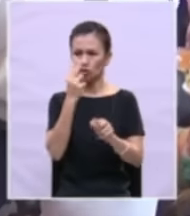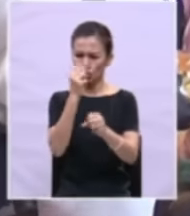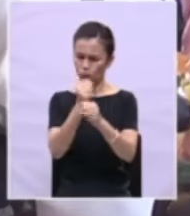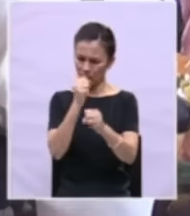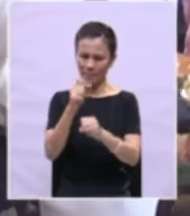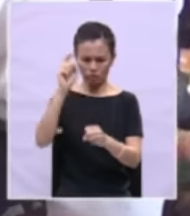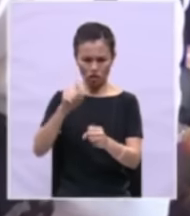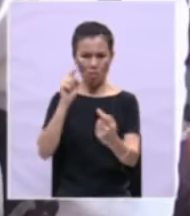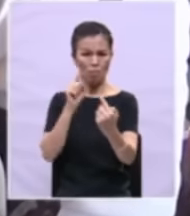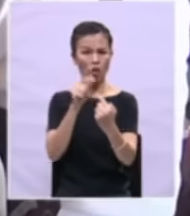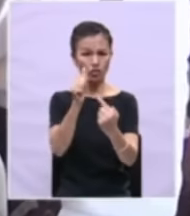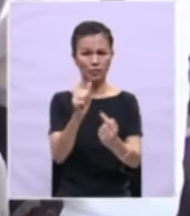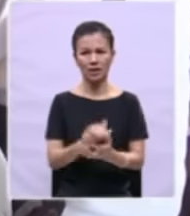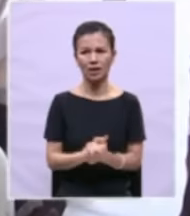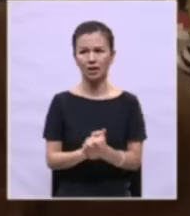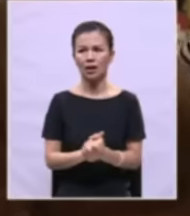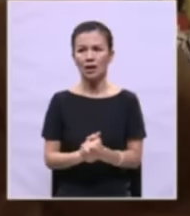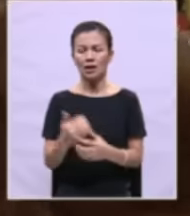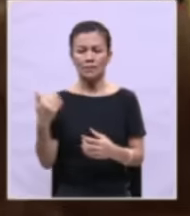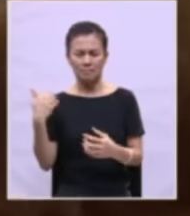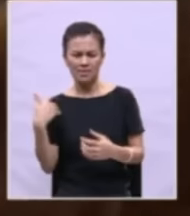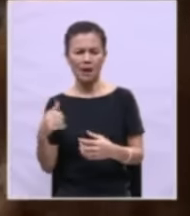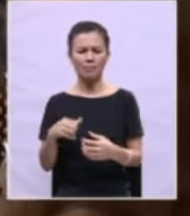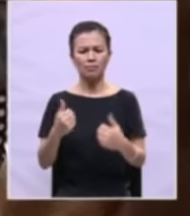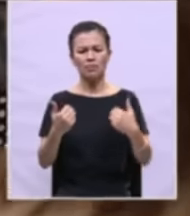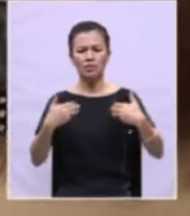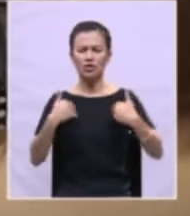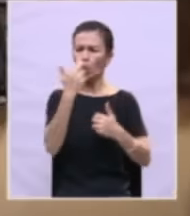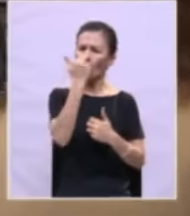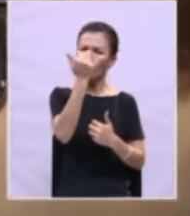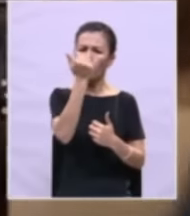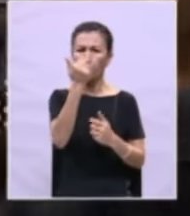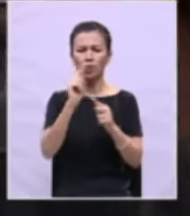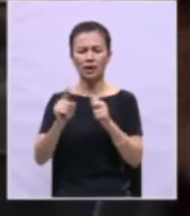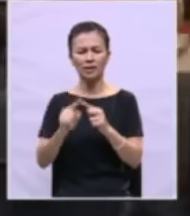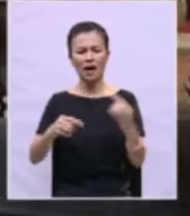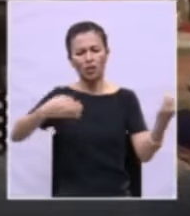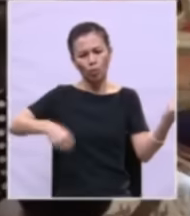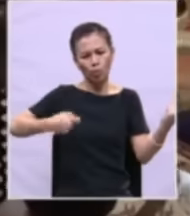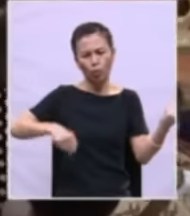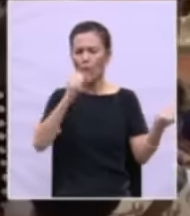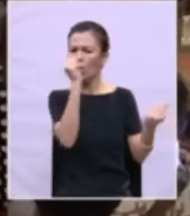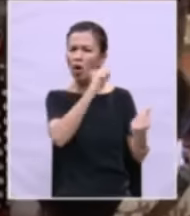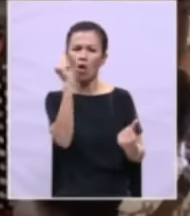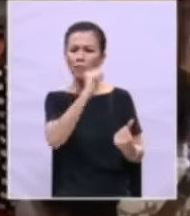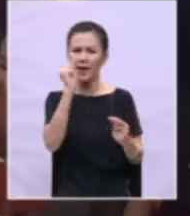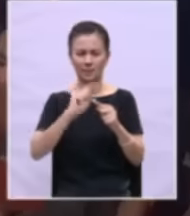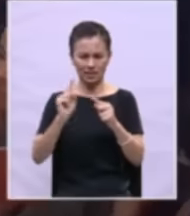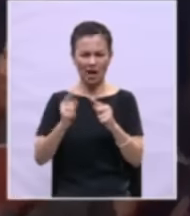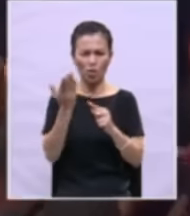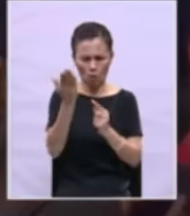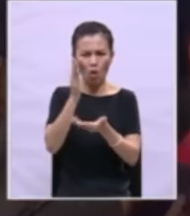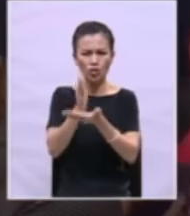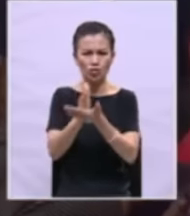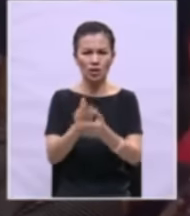าะสมอาจจะต้องงดในส่วนที่เป็นมหรสพหรือว่าความบันเทิงดนตรีร้องรำทำเพลงแต่ในเรื่องของการจัด